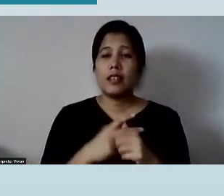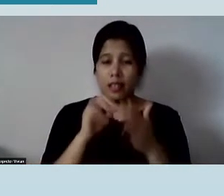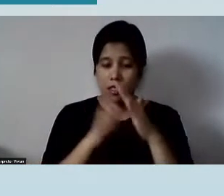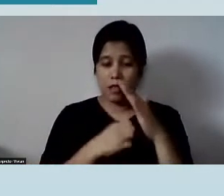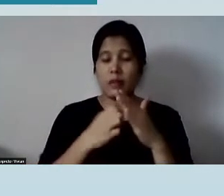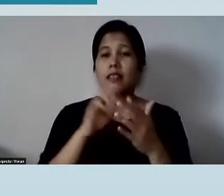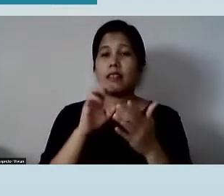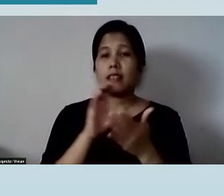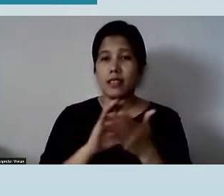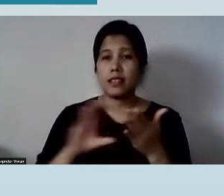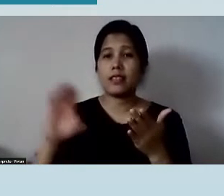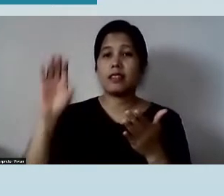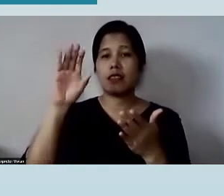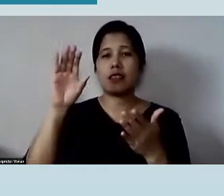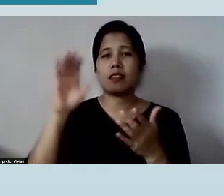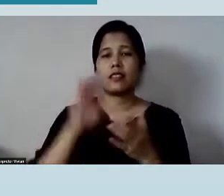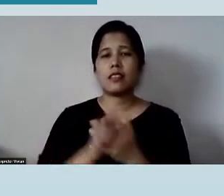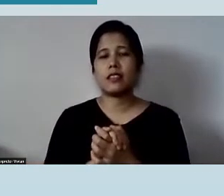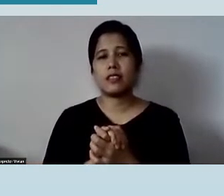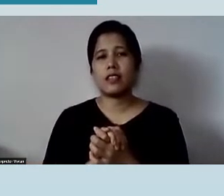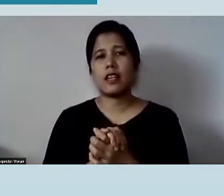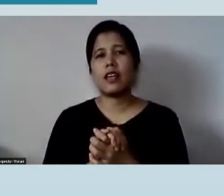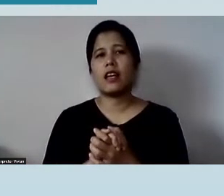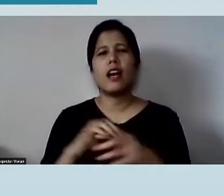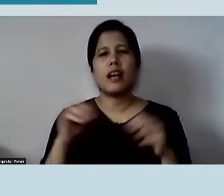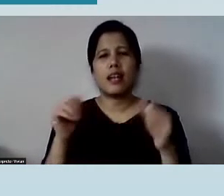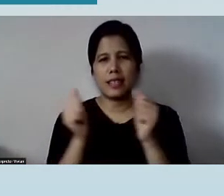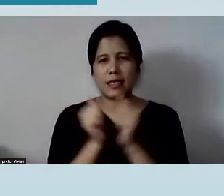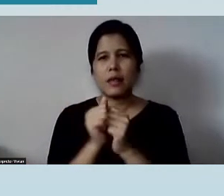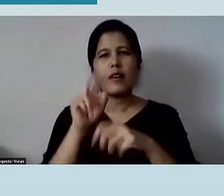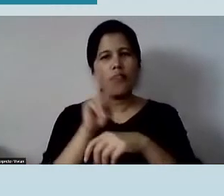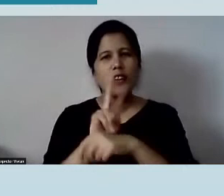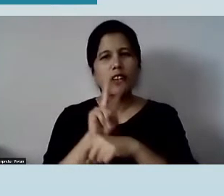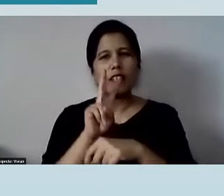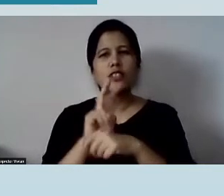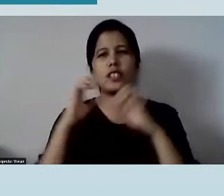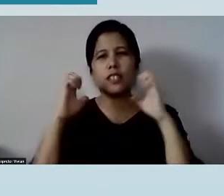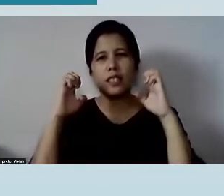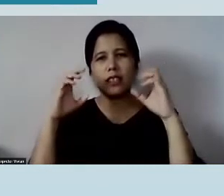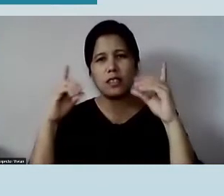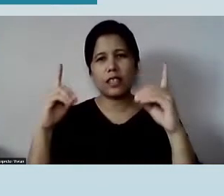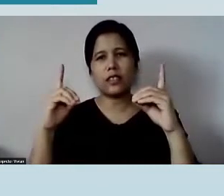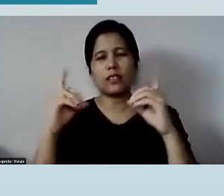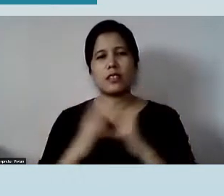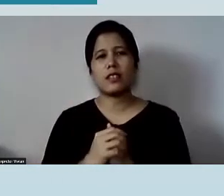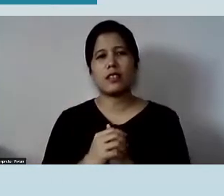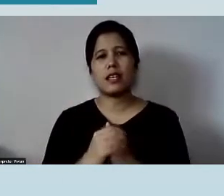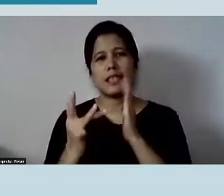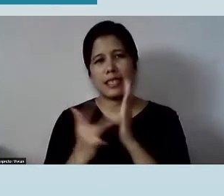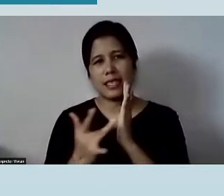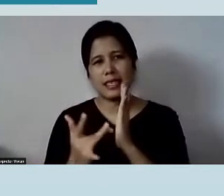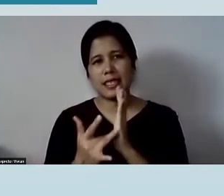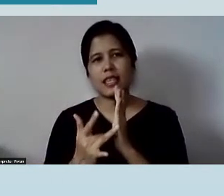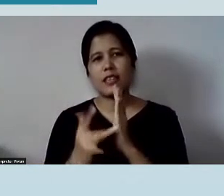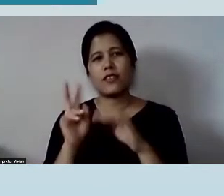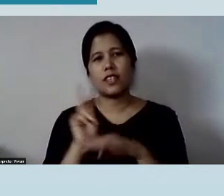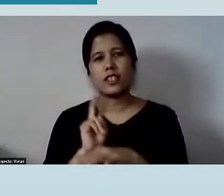the post-tertiary, including vocational education, vocational technical. Alam nyo